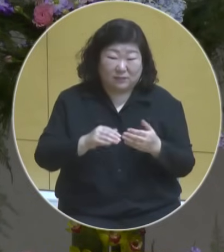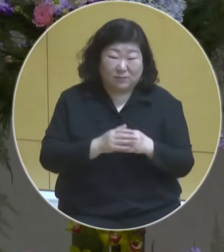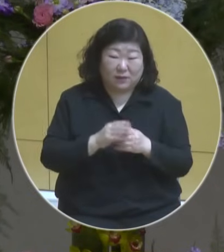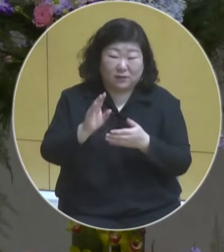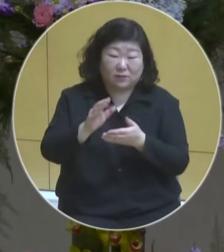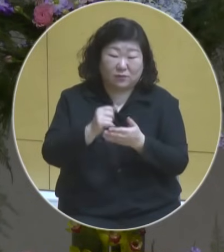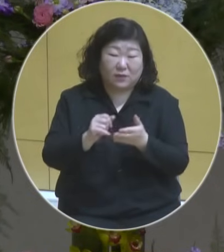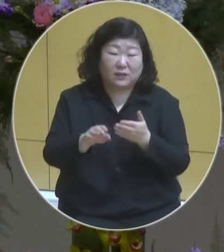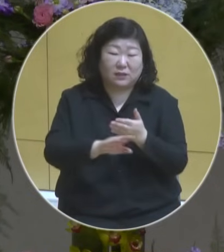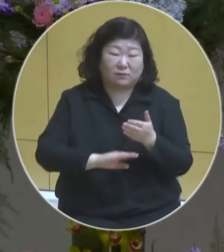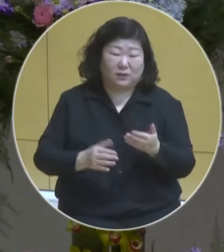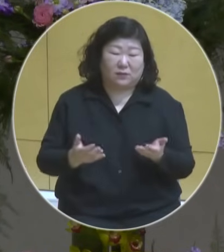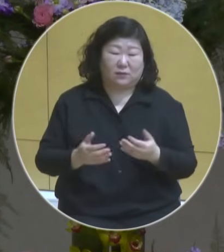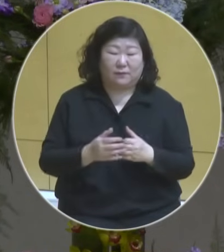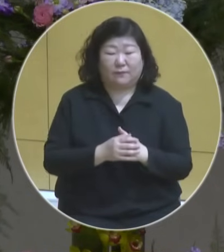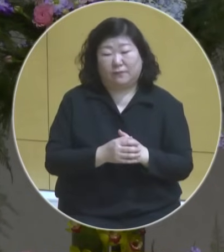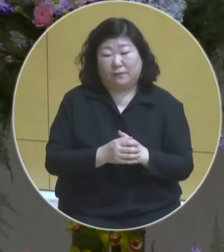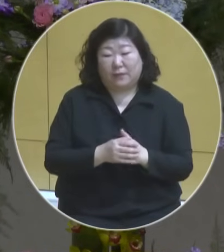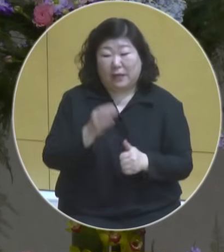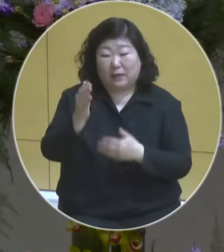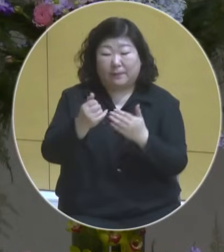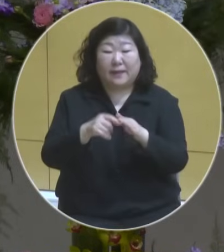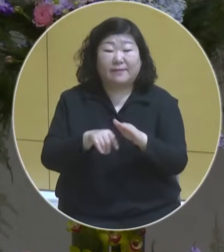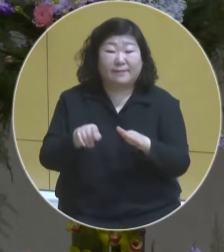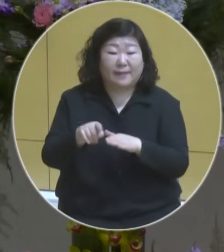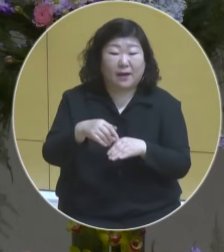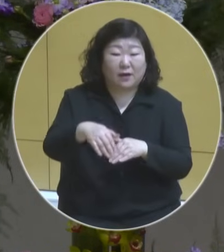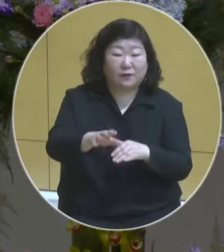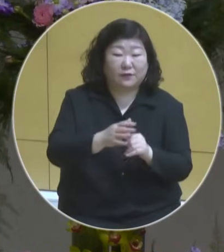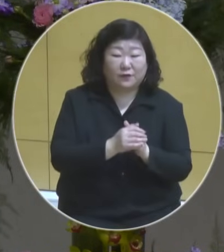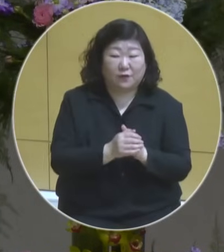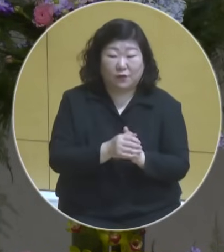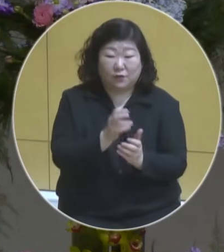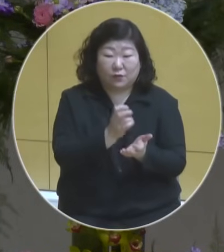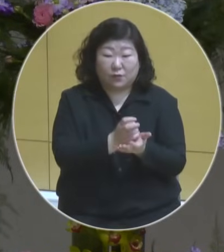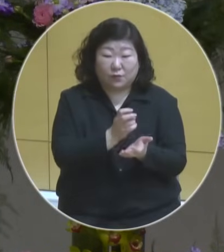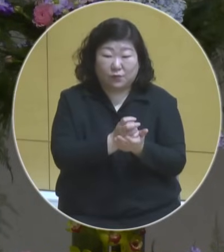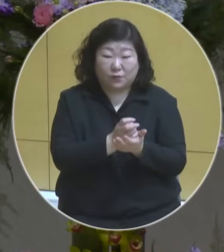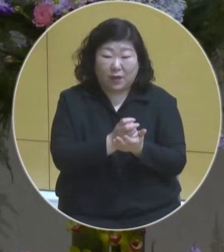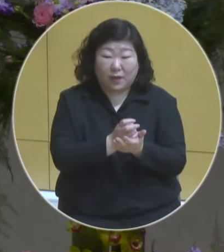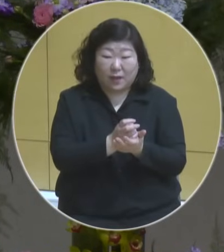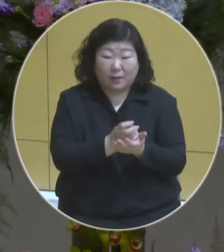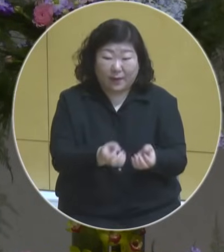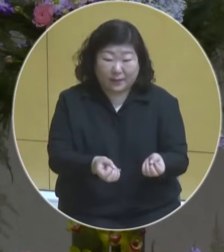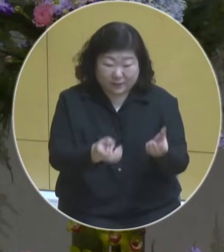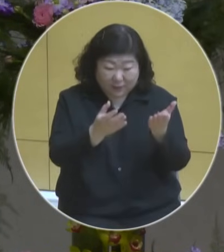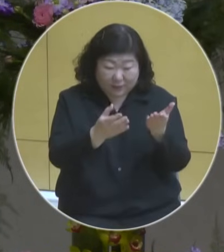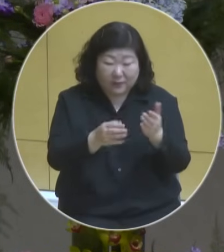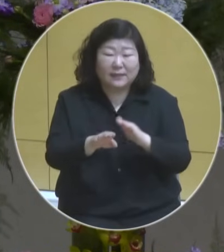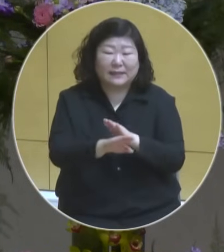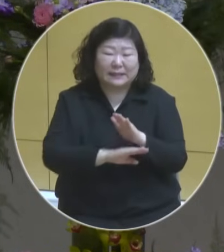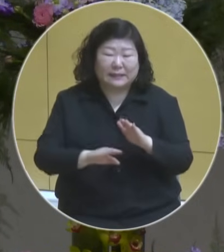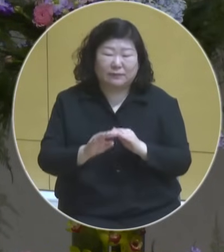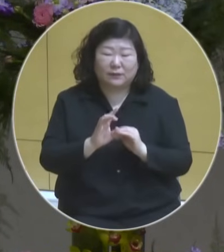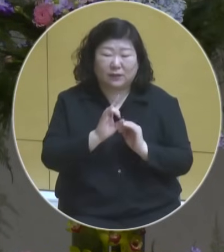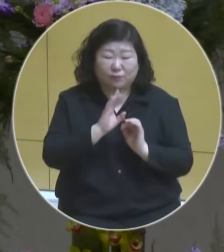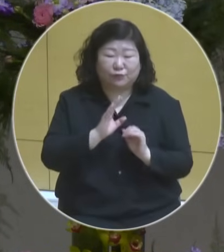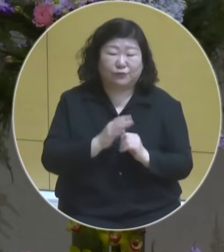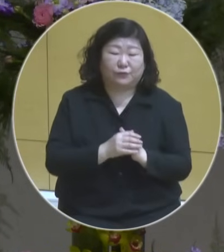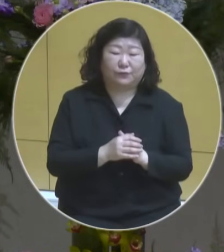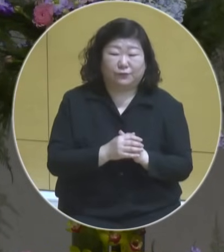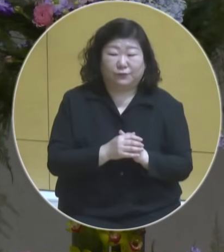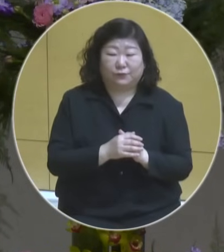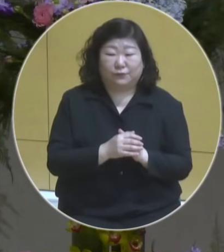참된 길은 예수 그리스도입니다 규와 의식은 하나님께 나가는 그림자에 불과한 것입니다 즉 예수